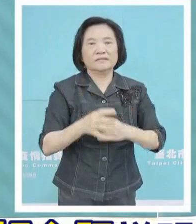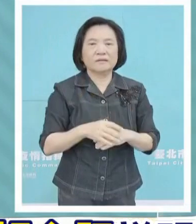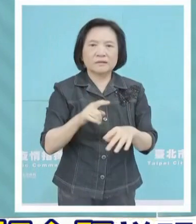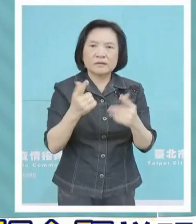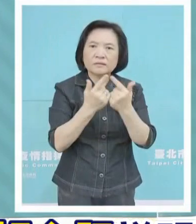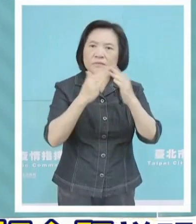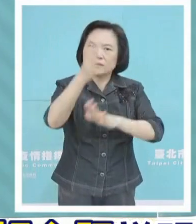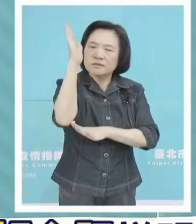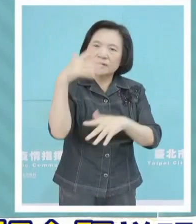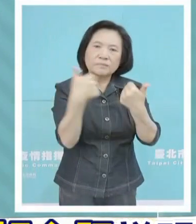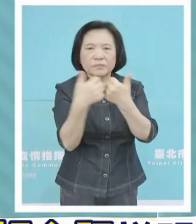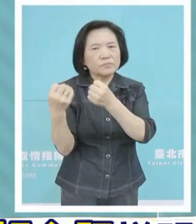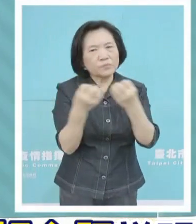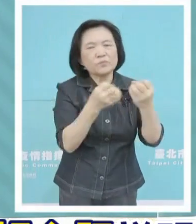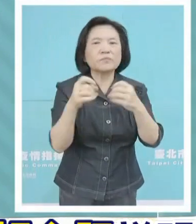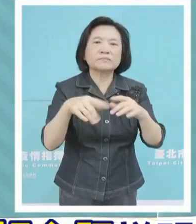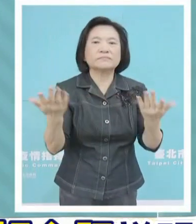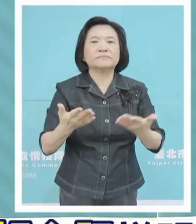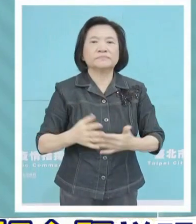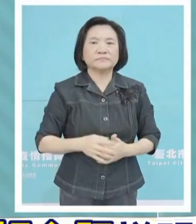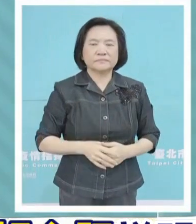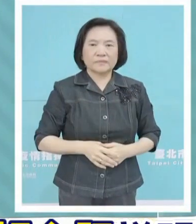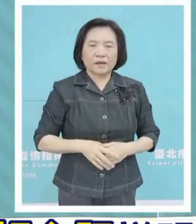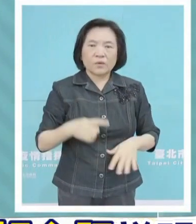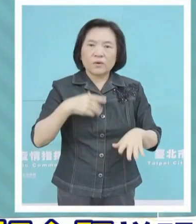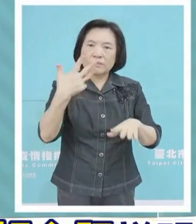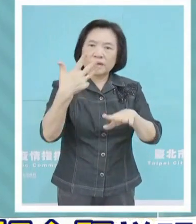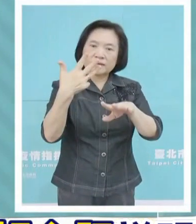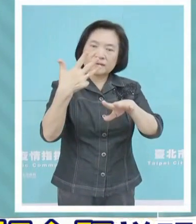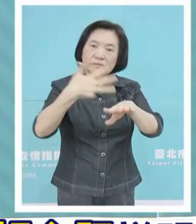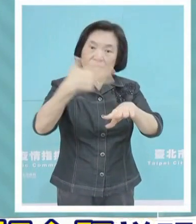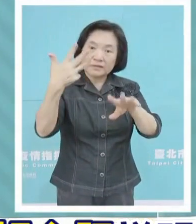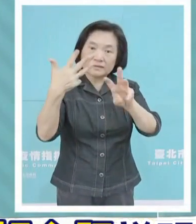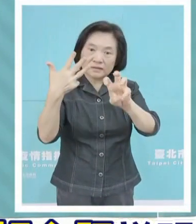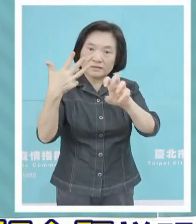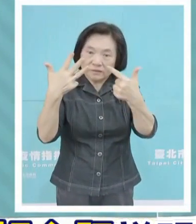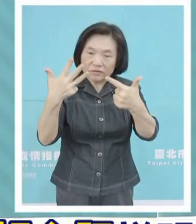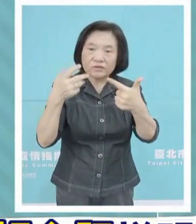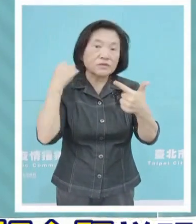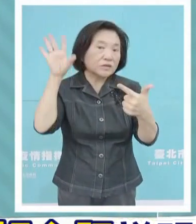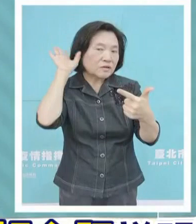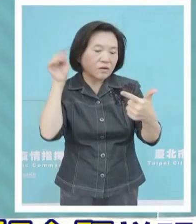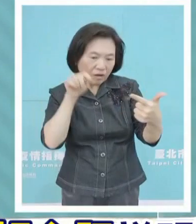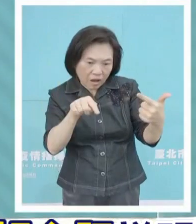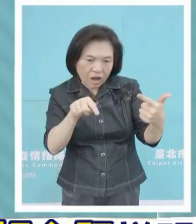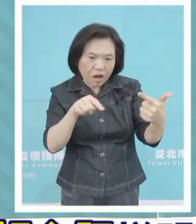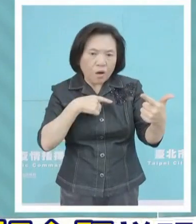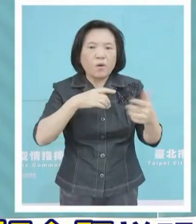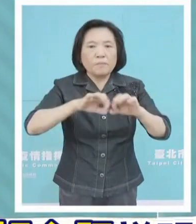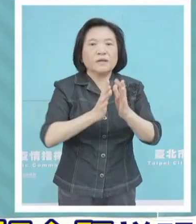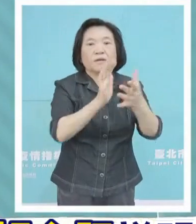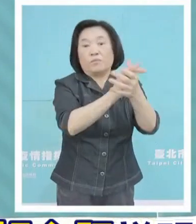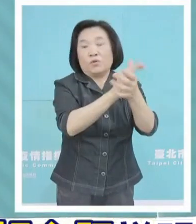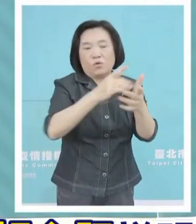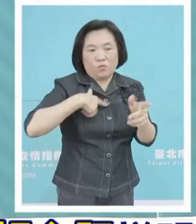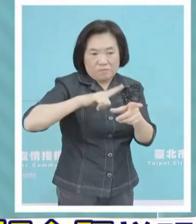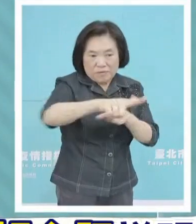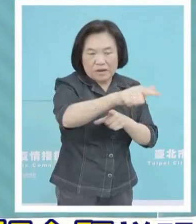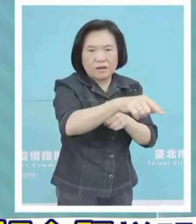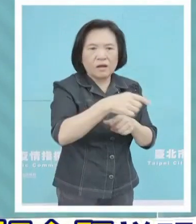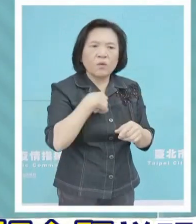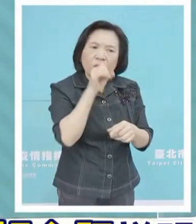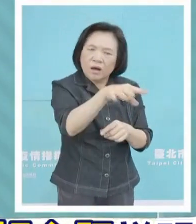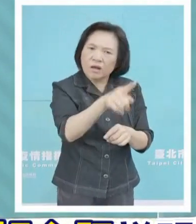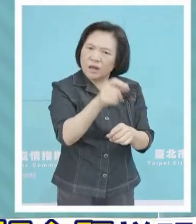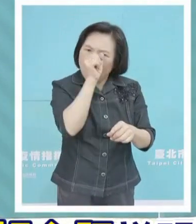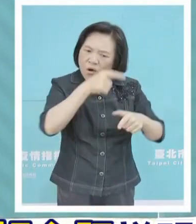事情。我8点36分把这个新闻传给我的朋友 Ben， 我说这个好像是好心肝诊所，可以请他